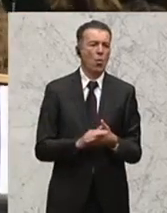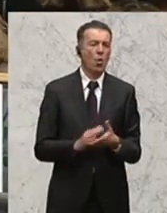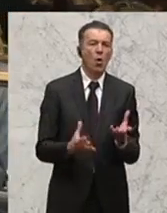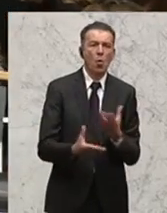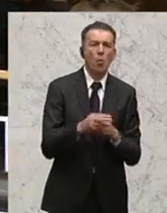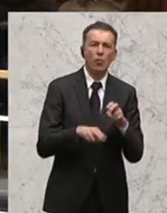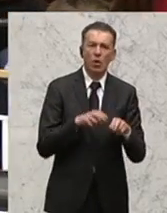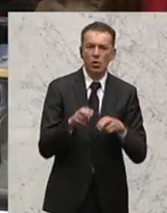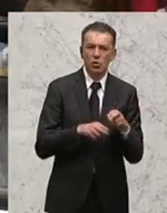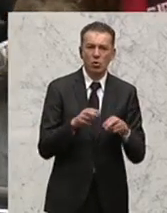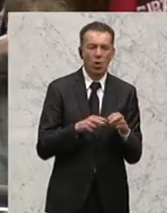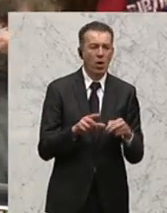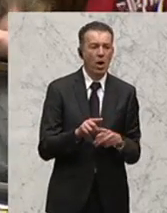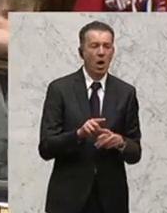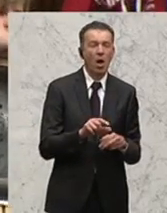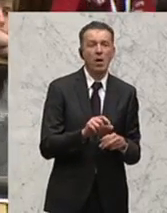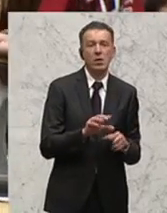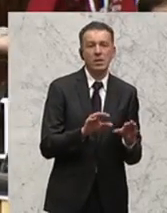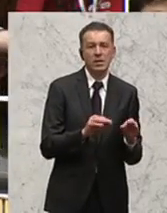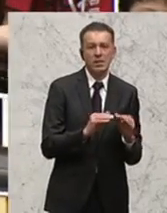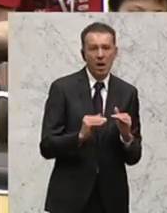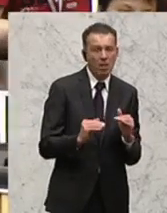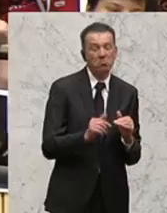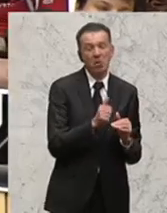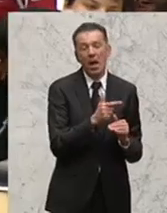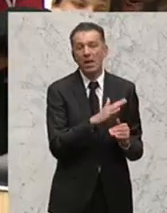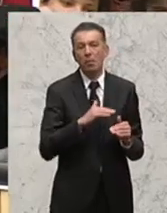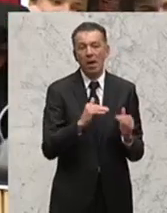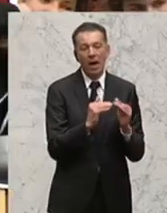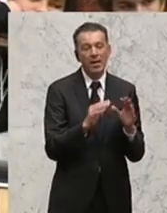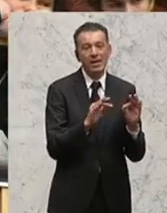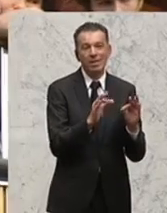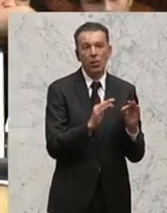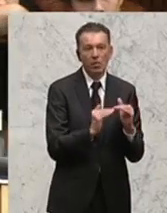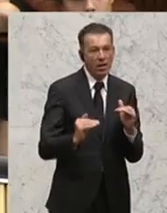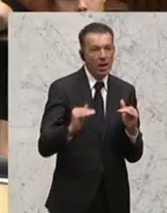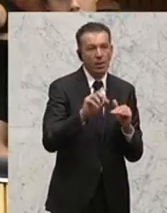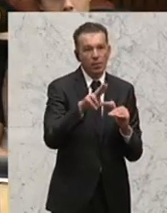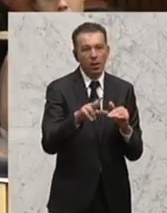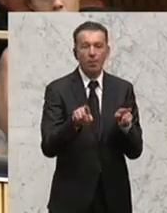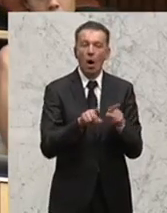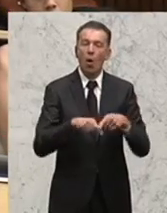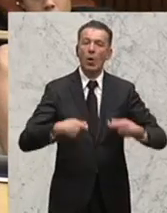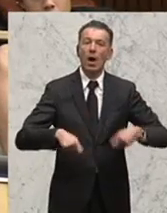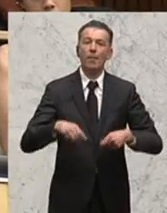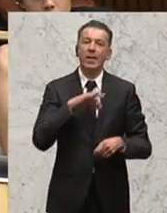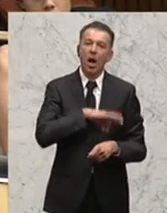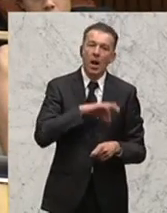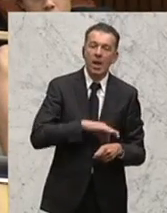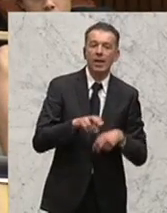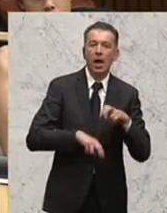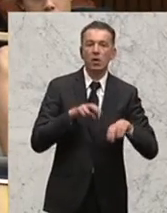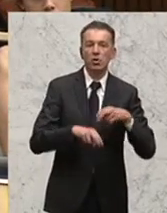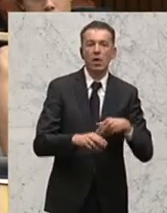der Umsatzsteuer der Verminderten von 10 auf 13 in einzelnen Bereichen, aber selbstverständlich auch die Anhebung der Kapitalertragssteuer von